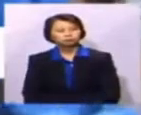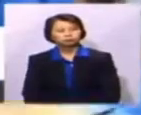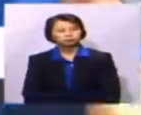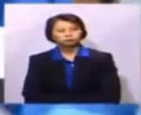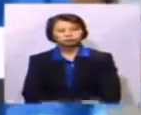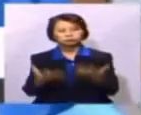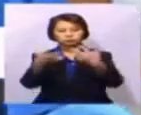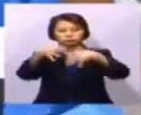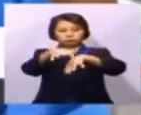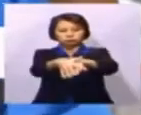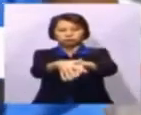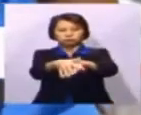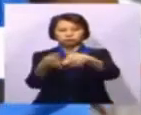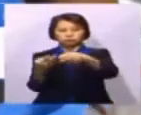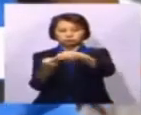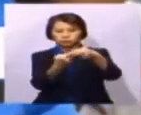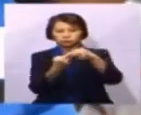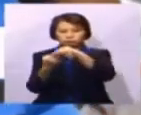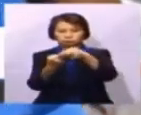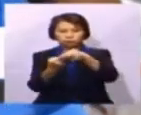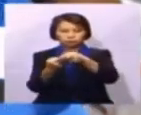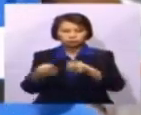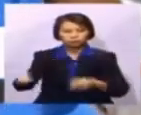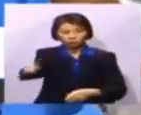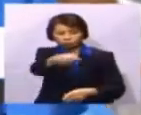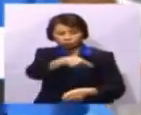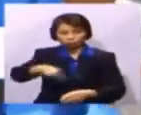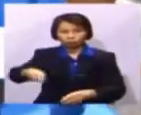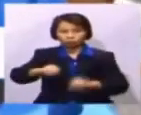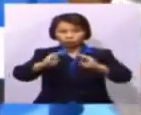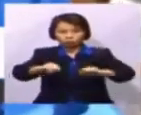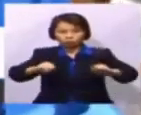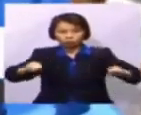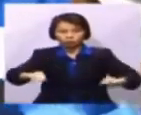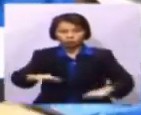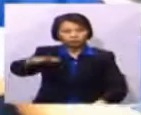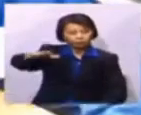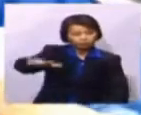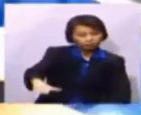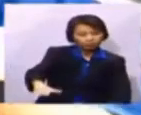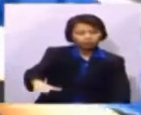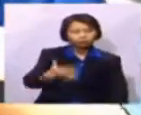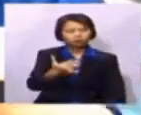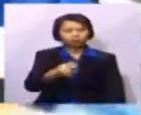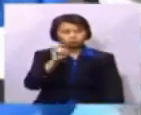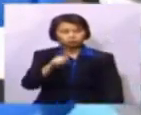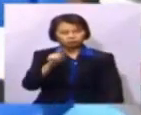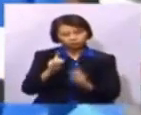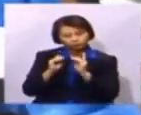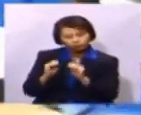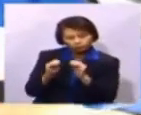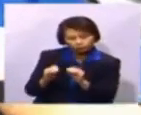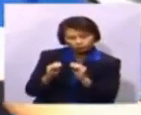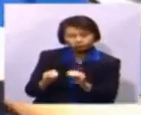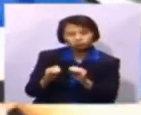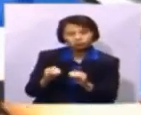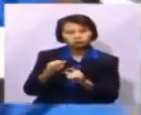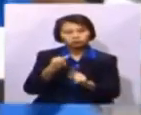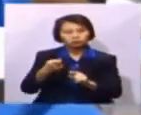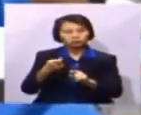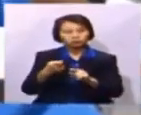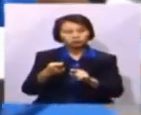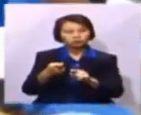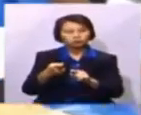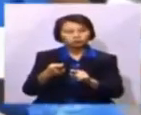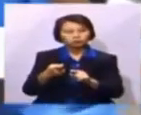Integrasi perpaduan di kalangan murid-murid penting. Ianya harus dididik daripada